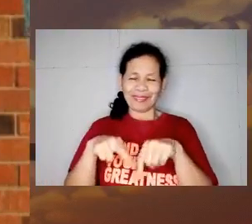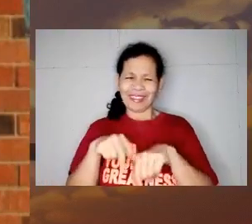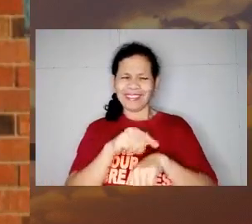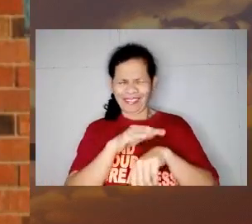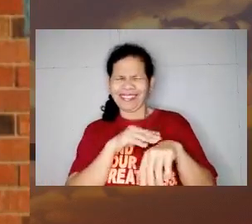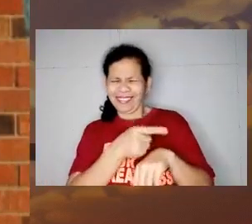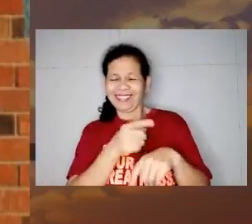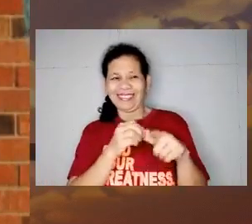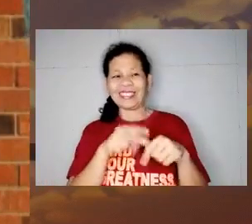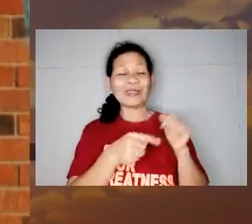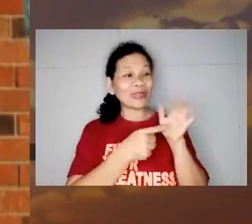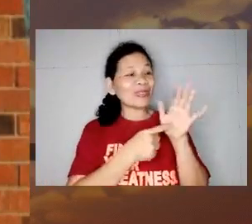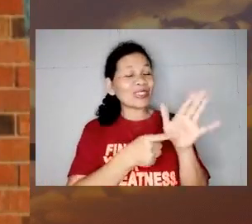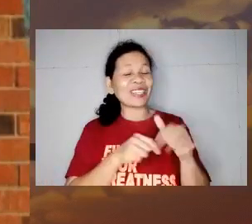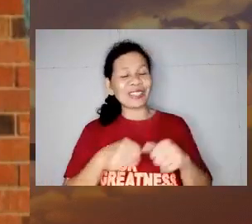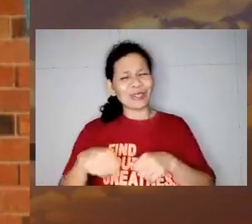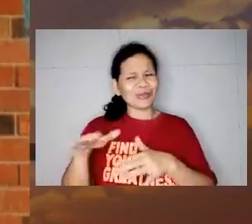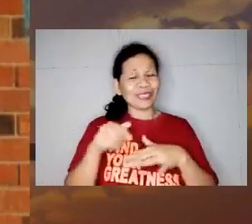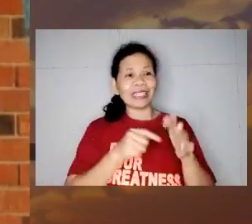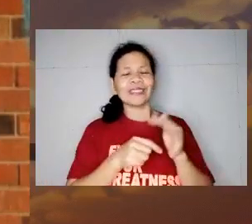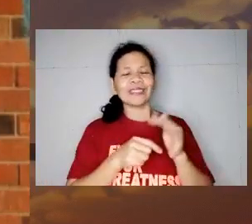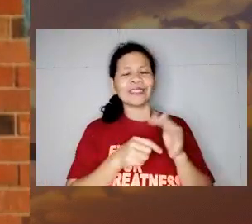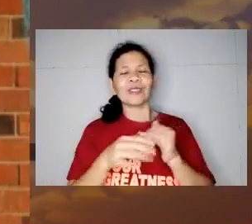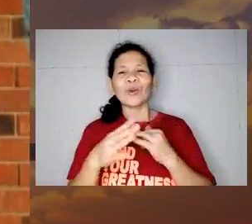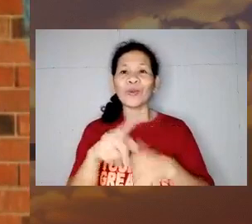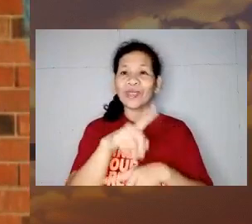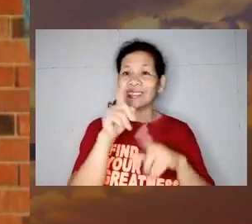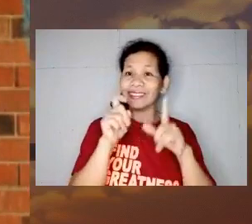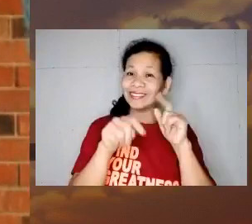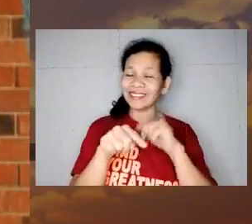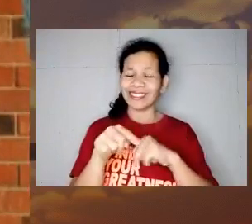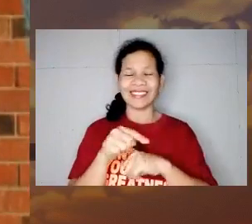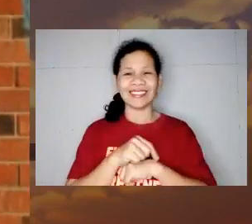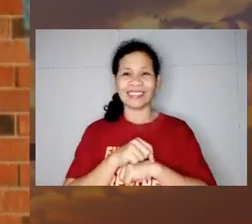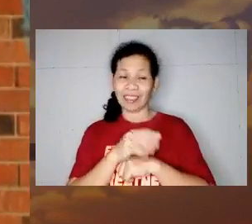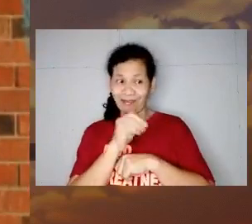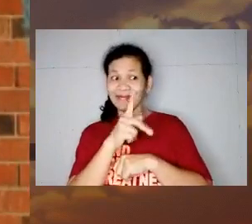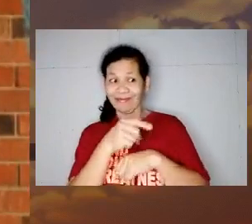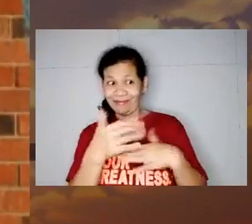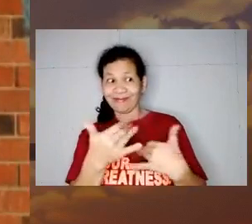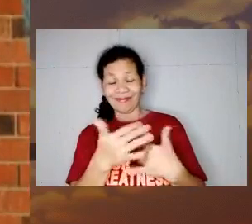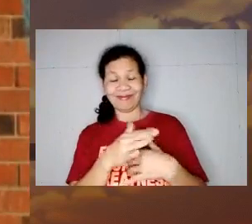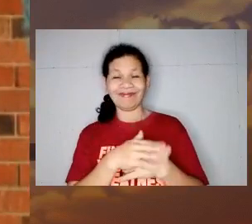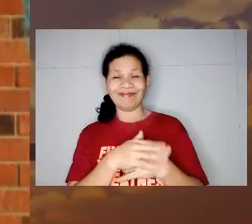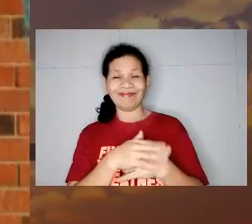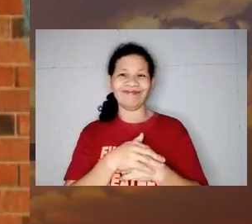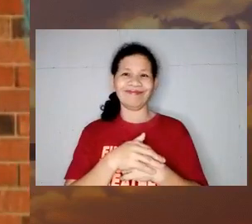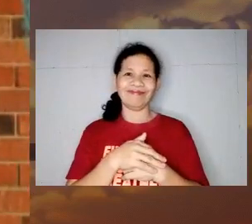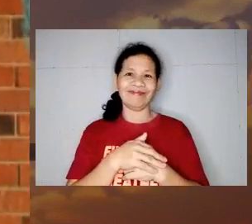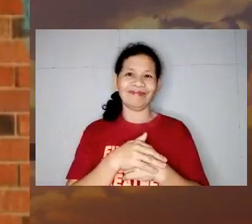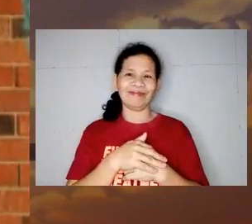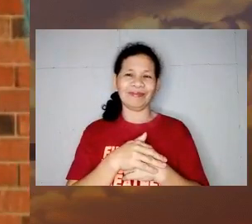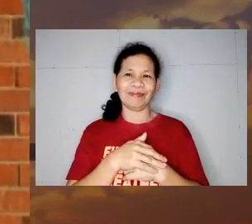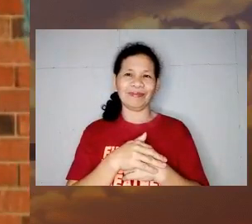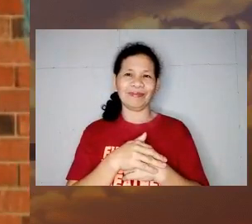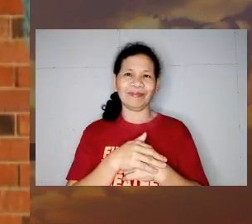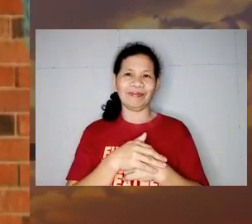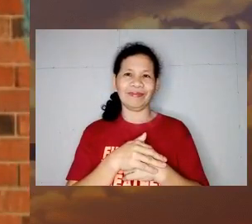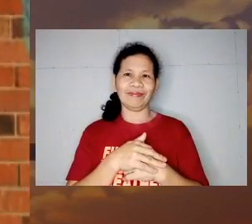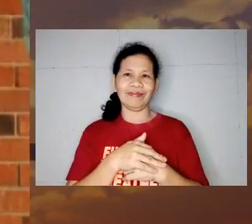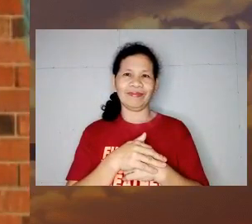ipapakita ang isang bagay o itatanong sa iyo, okay ba to? Ang palagi nilang gusto, ayos